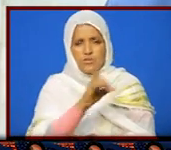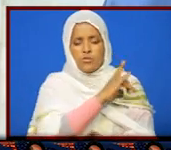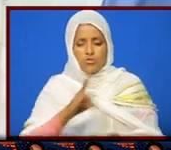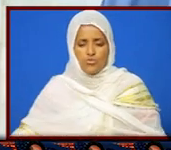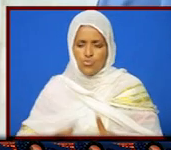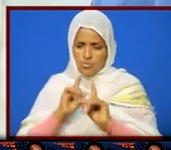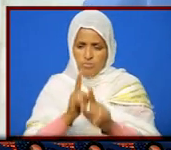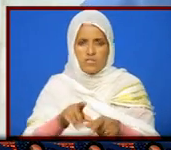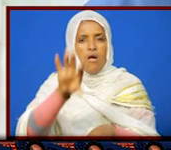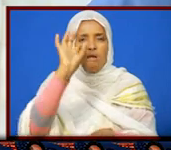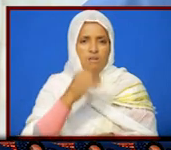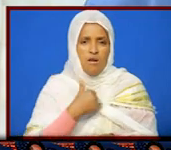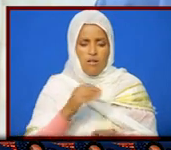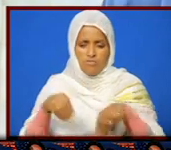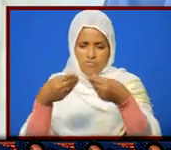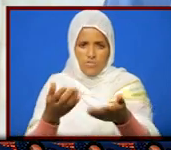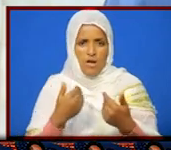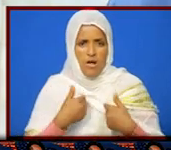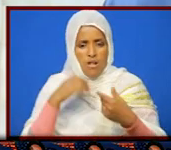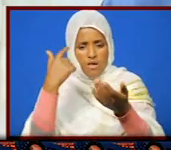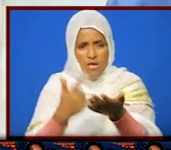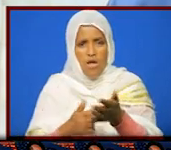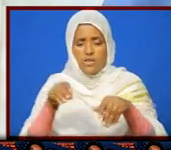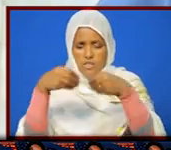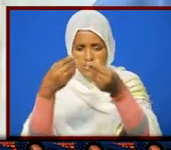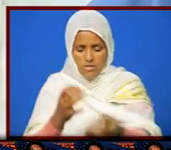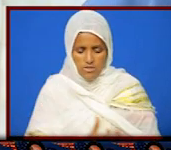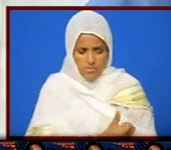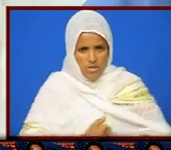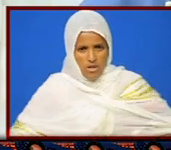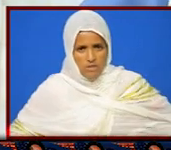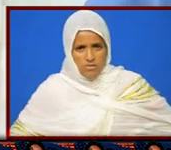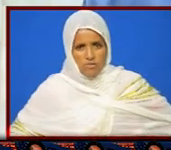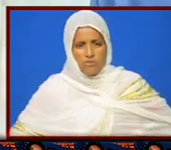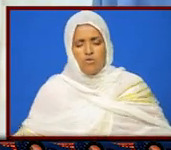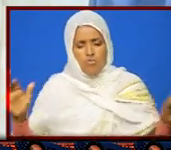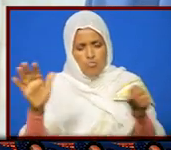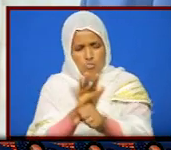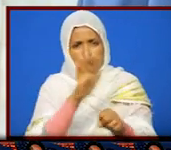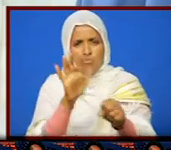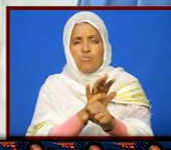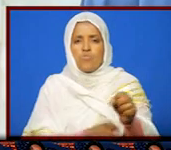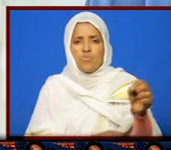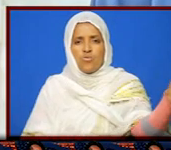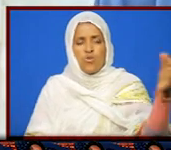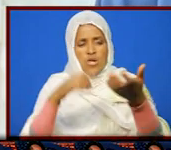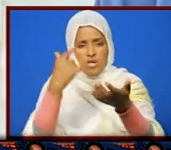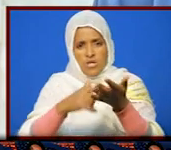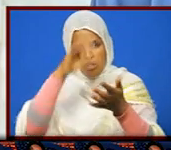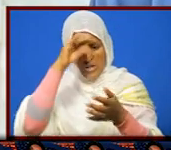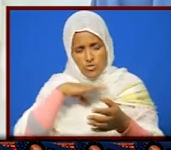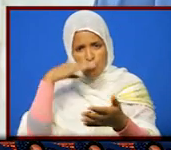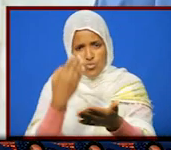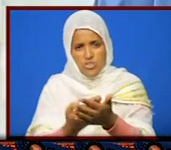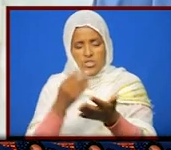የሚያስገርም መልስ ከክርስቶስ ተመልሶላታል፣ ተሰጧታል። ያን የተሰጣትን ትጥቅ መታጠቅ ነው። በመጽሐፍ ቅዱስ